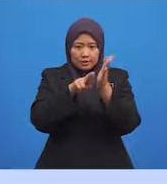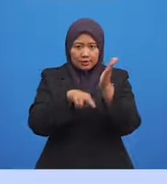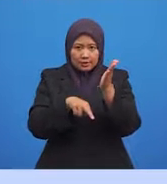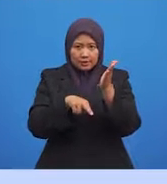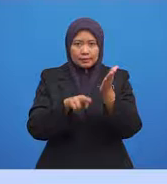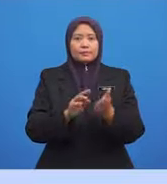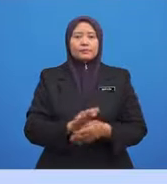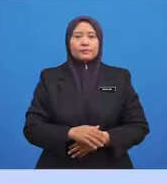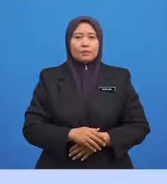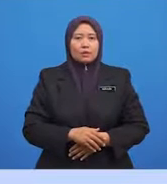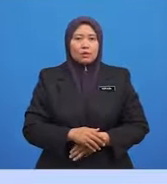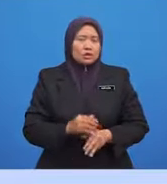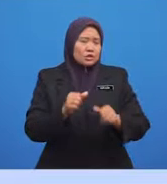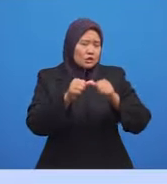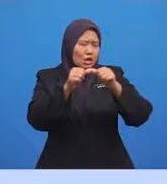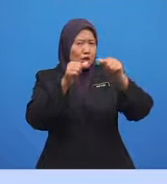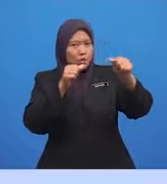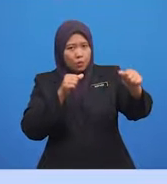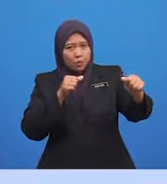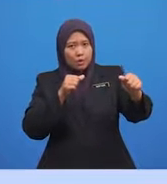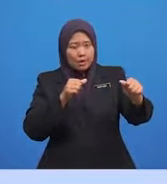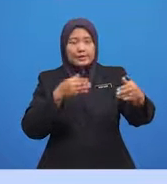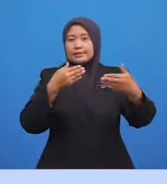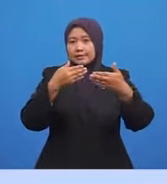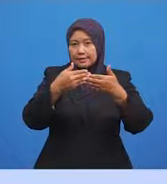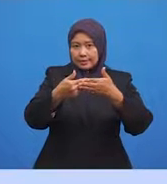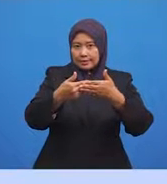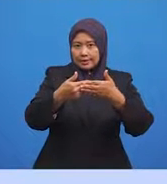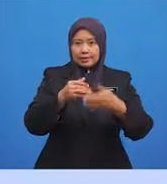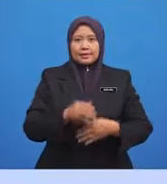rendah, jauh, dekat.